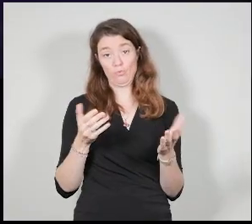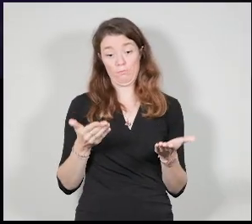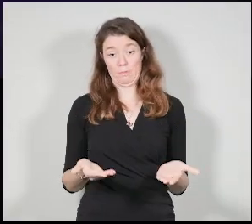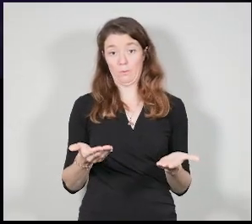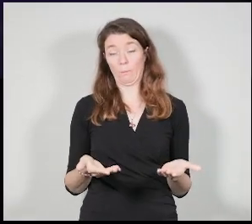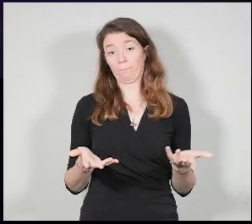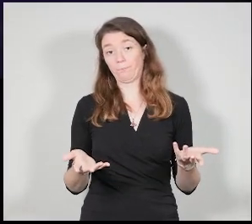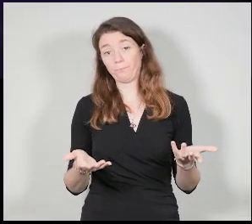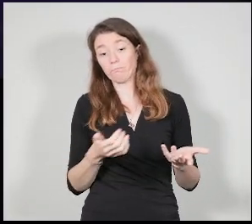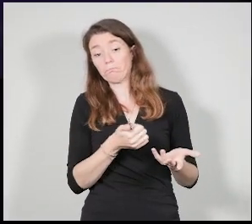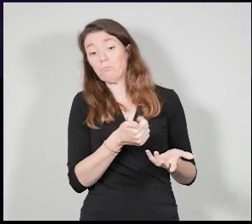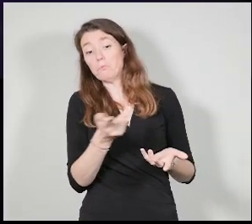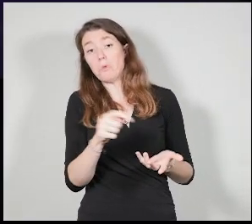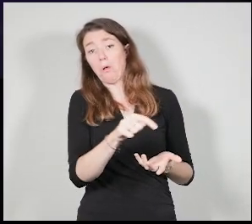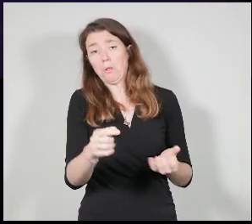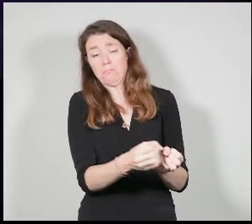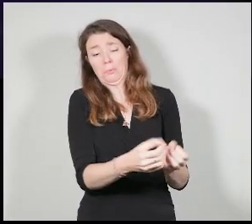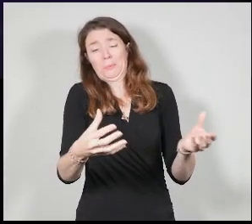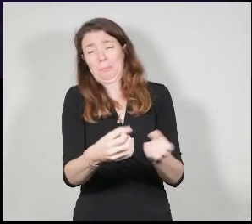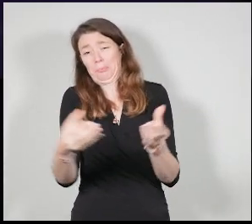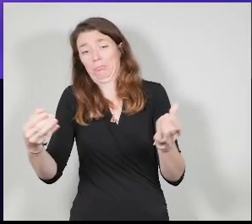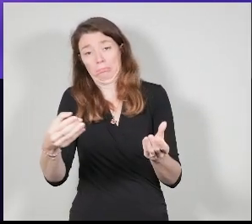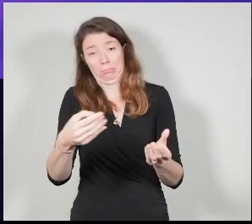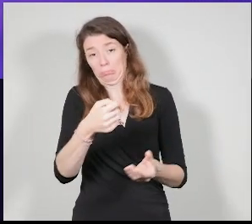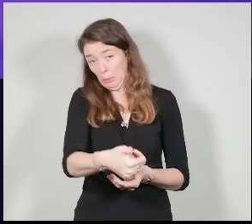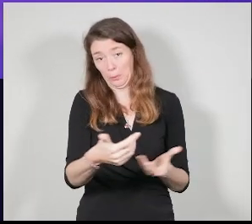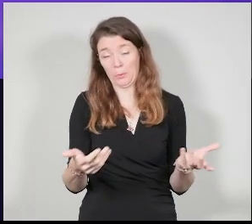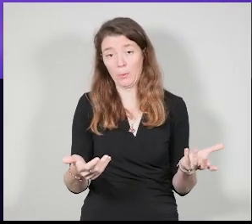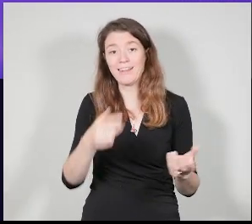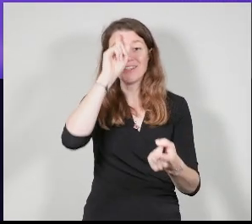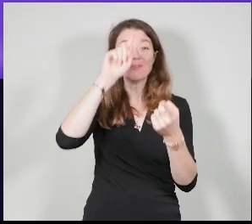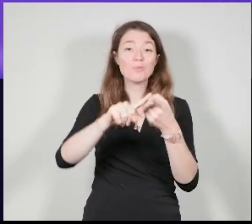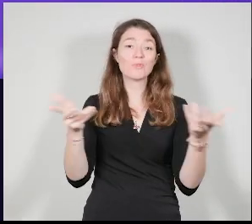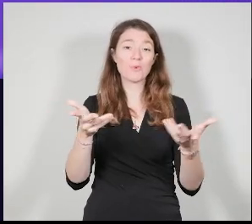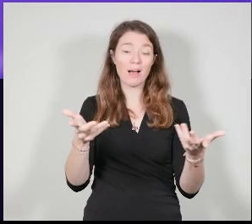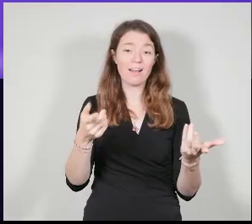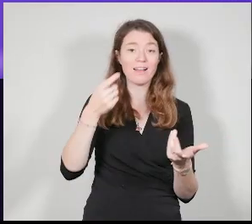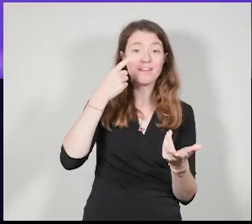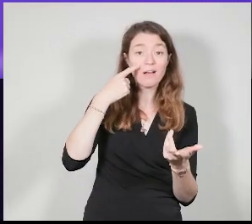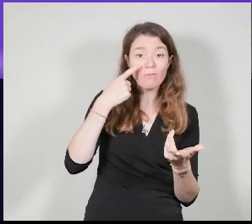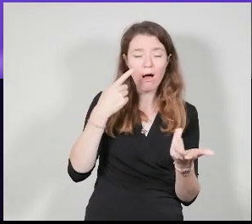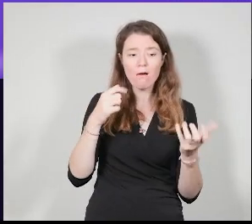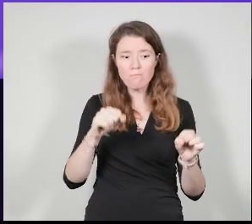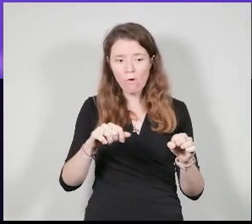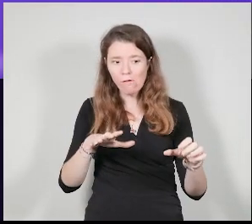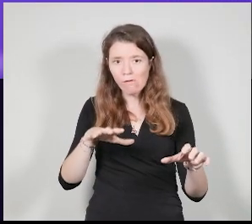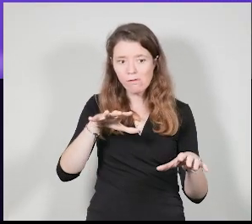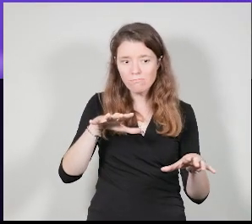ils sont pour certains d'entre eux très peu développés. Donc l'idée, c'est justement de voir dans quelle mesure il peut être investi, sachant